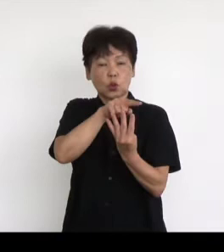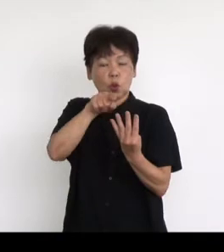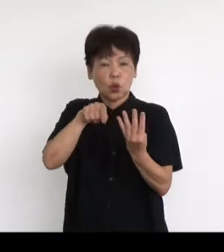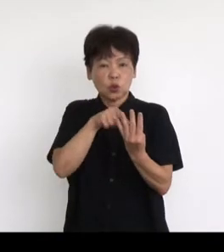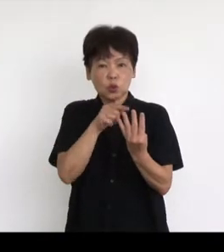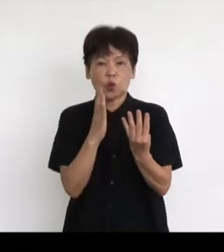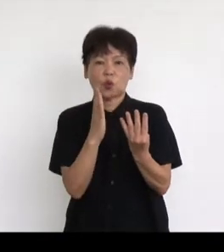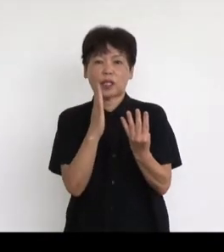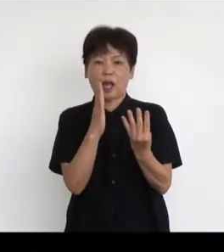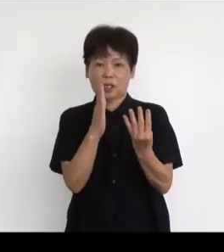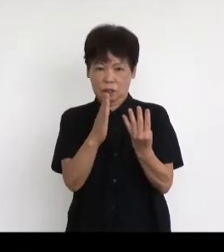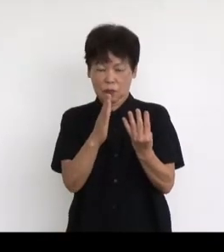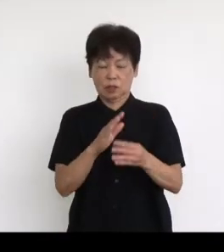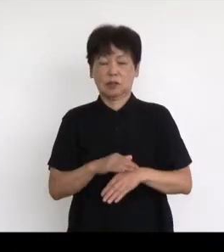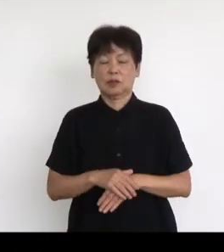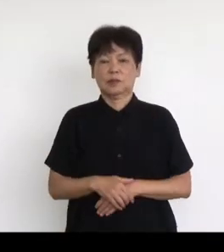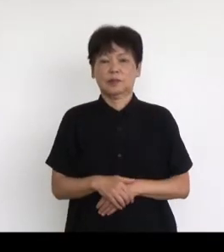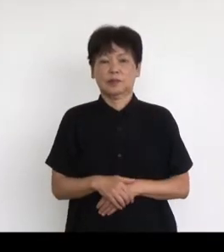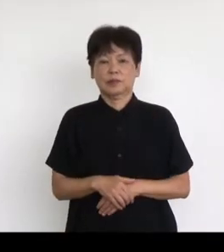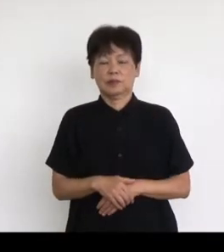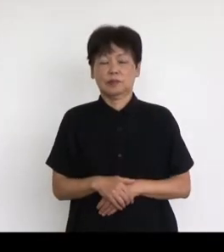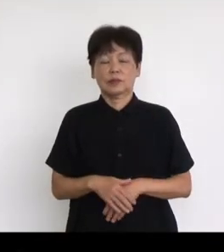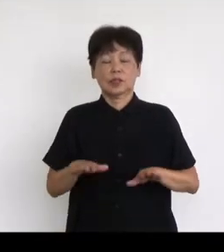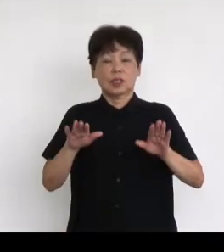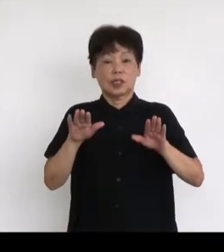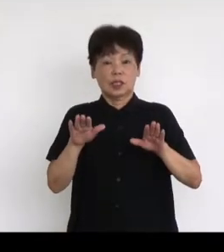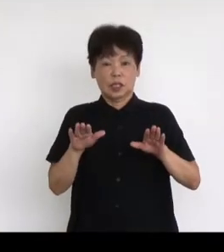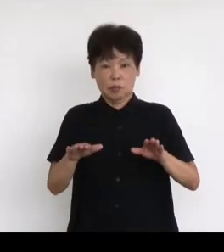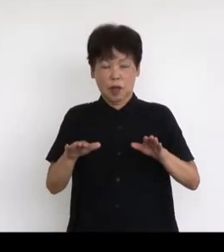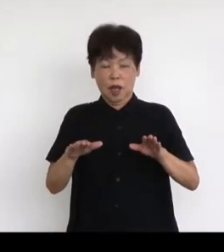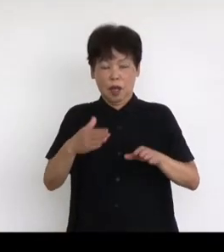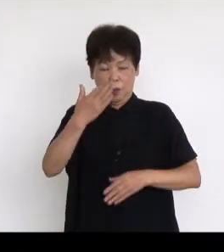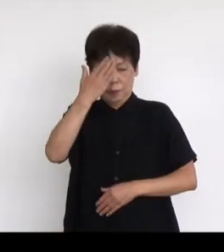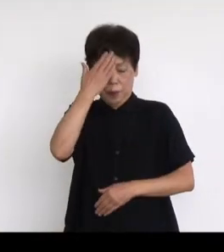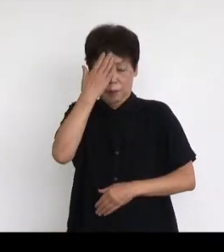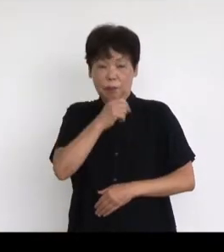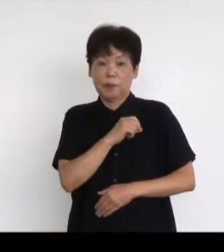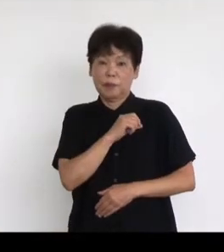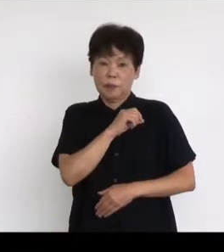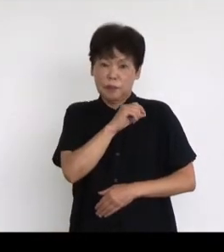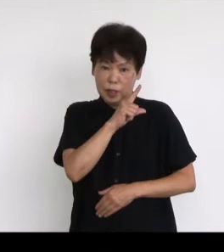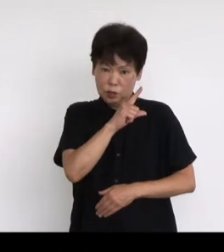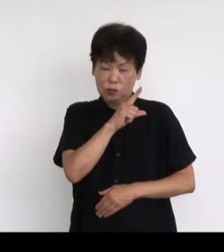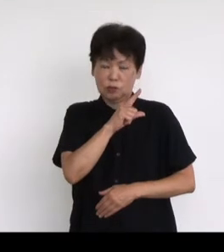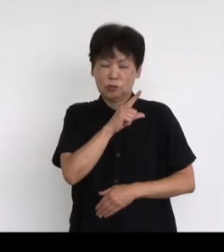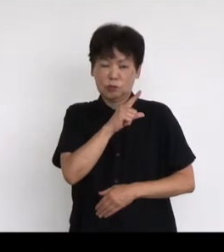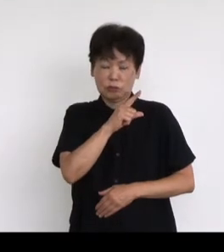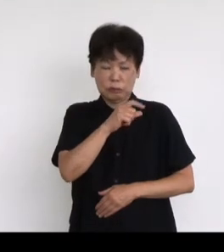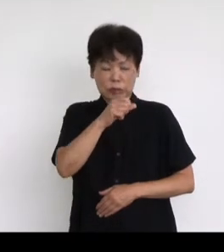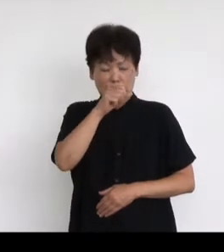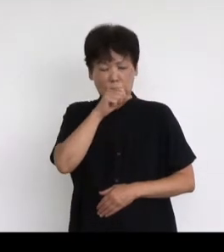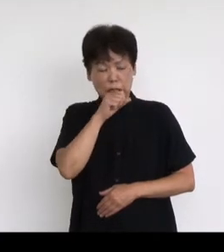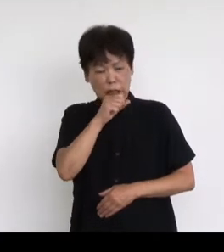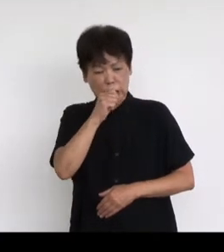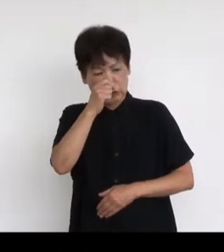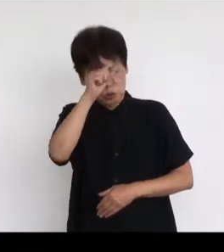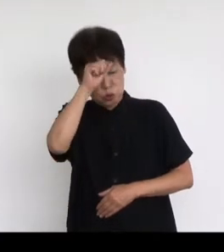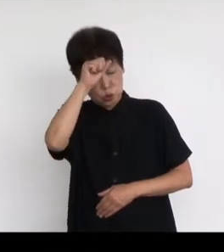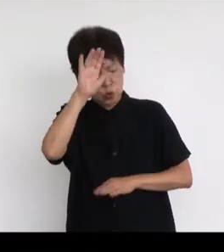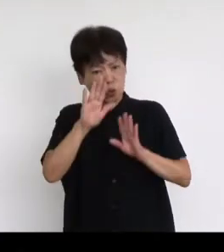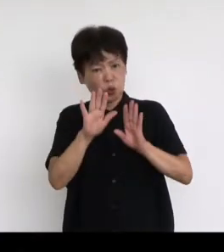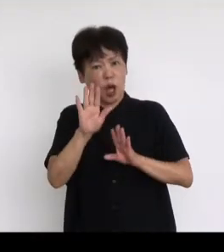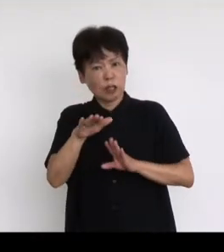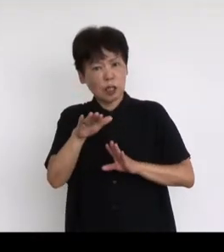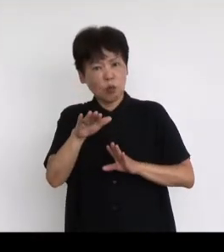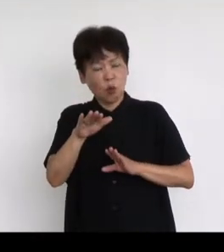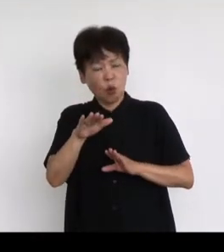しています。現在発熱や風邪症状があってもすぐには受